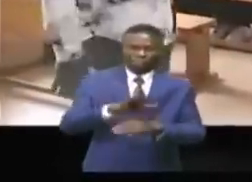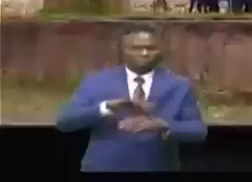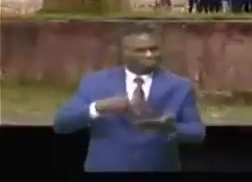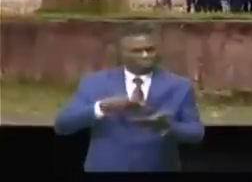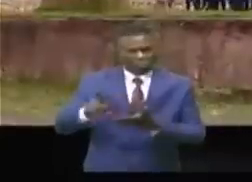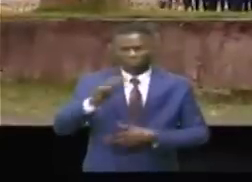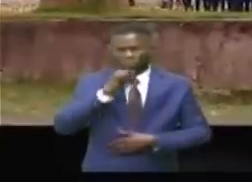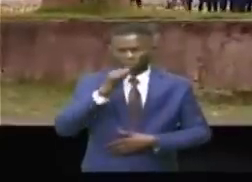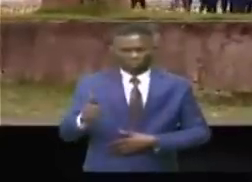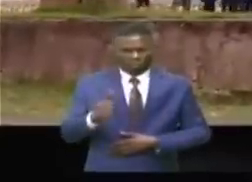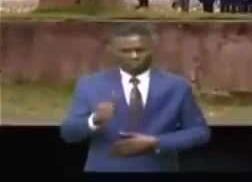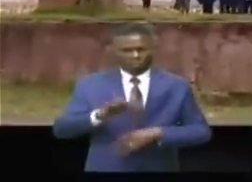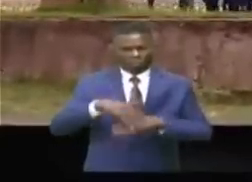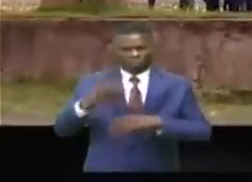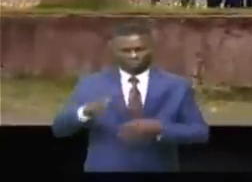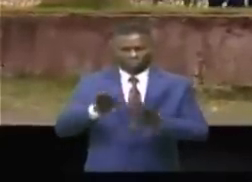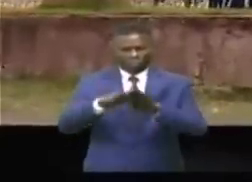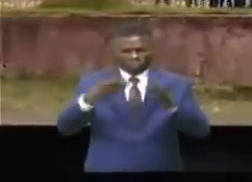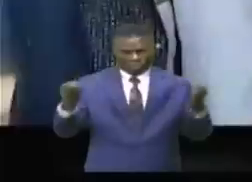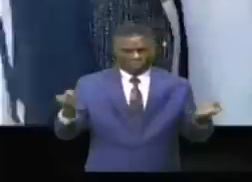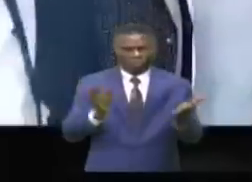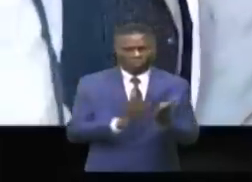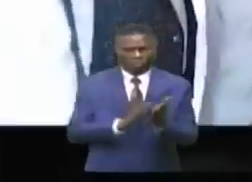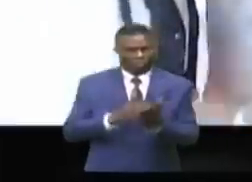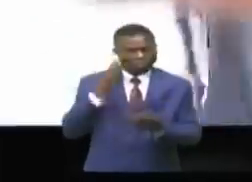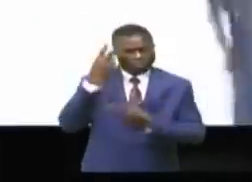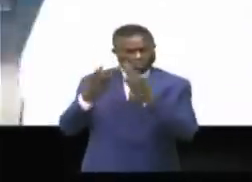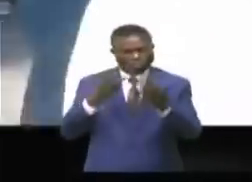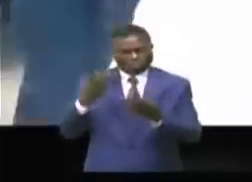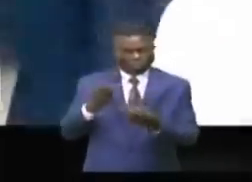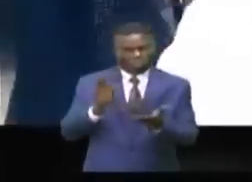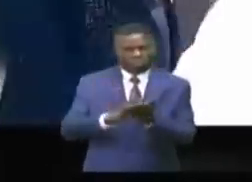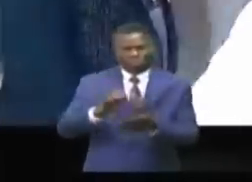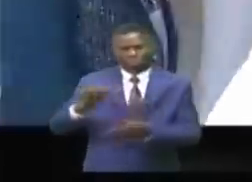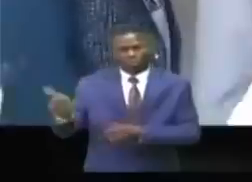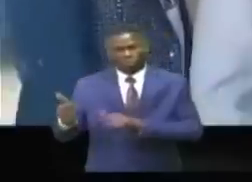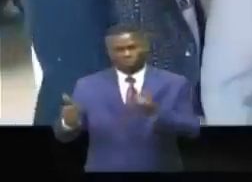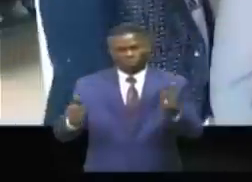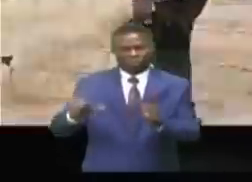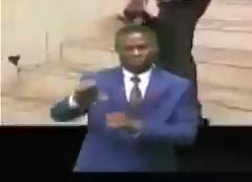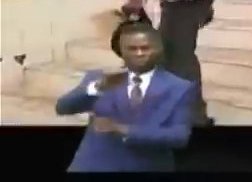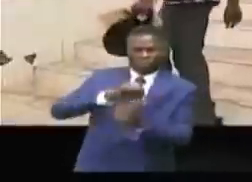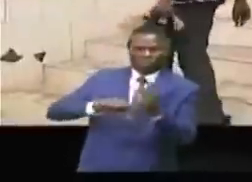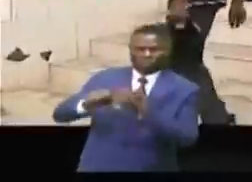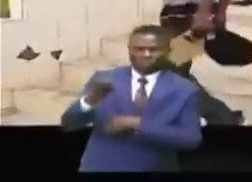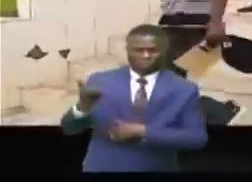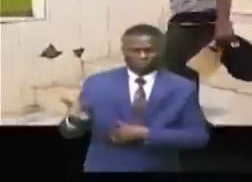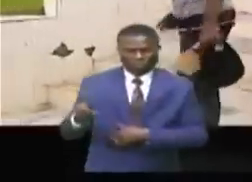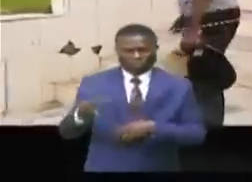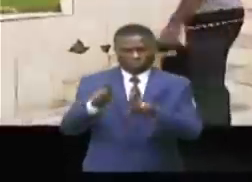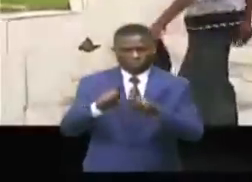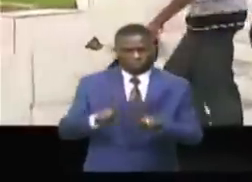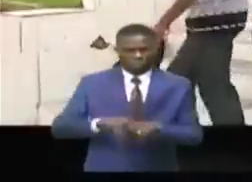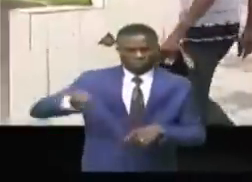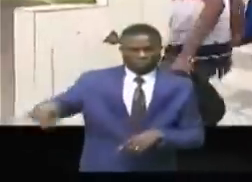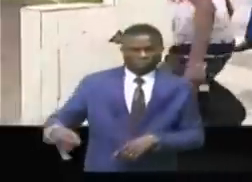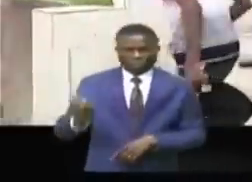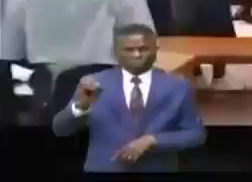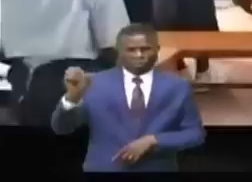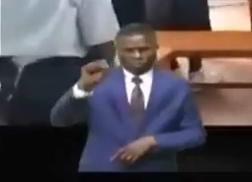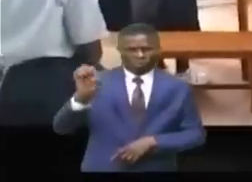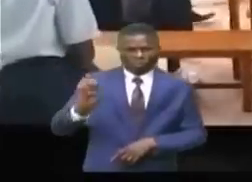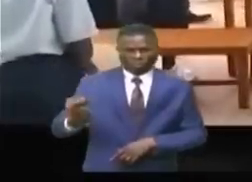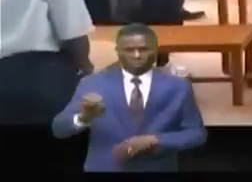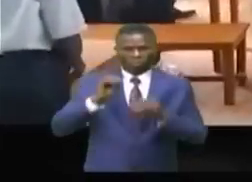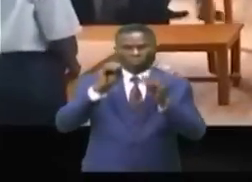pas. Juste après le lancement, ils ont visité quelques écoles, dont le complexe scolaire Monseigneur José Moko, où les